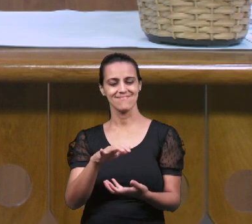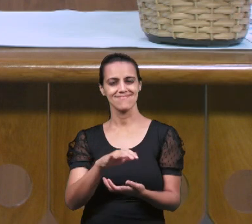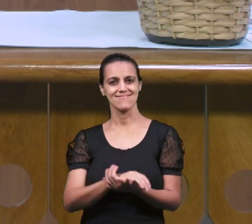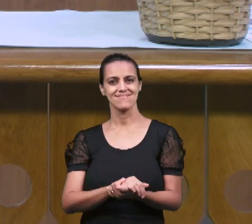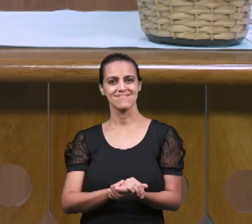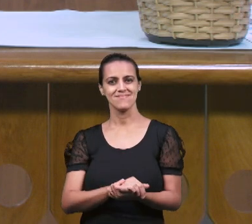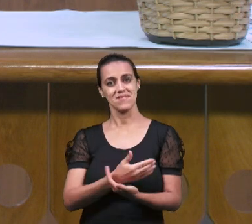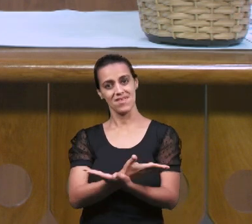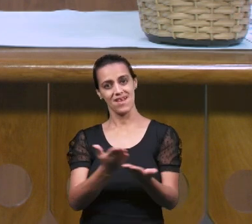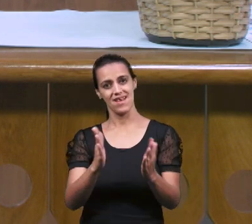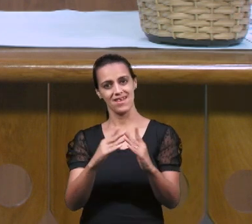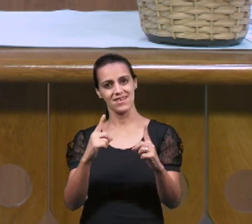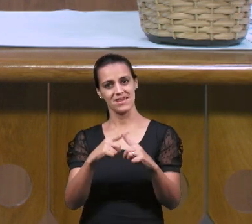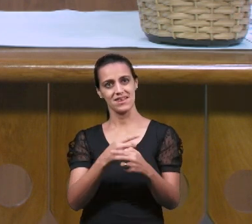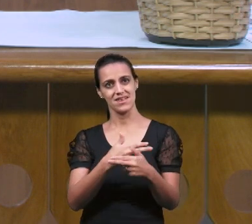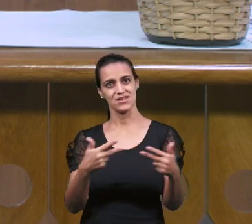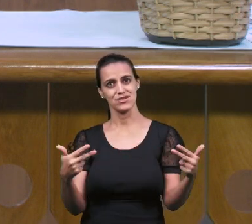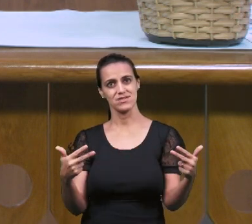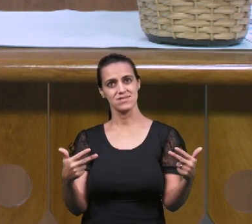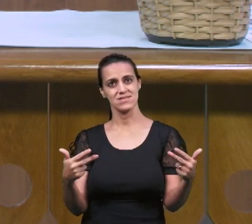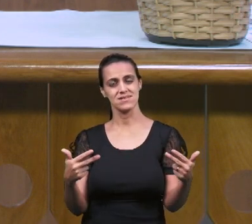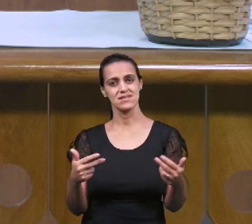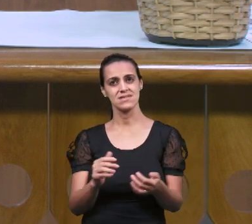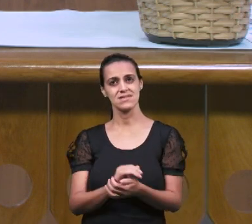via satellite avec les églises.